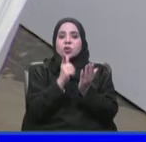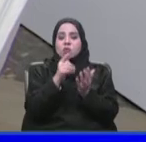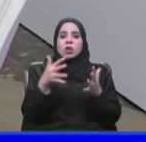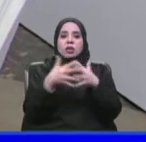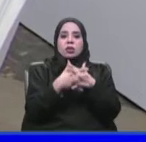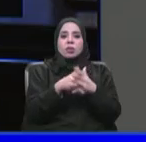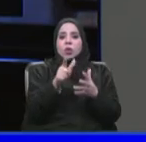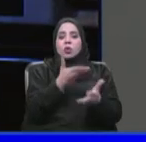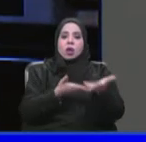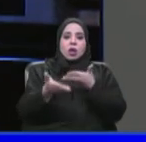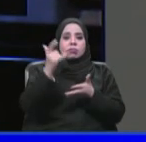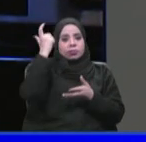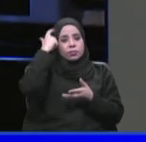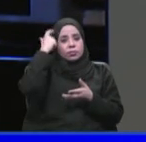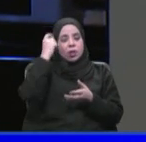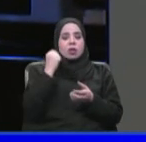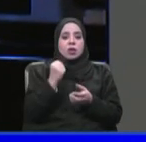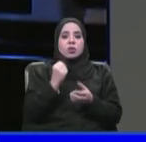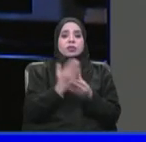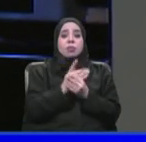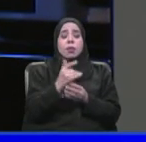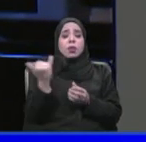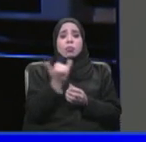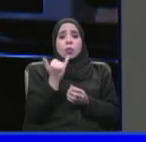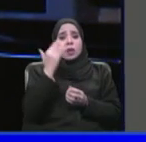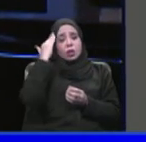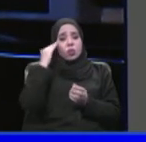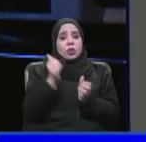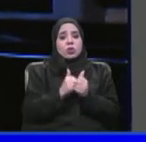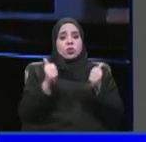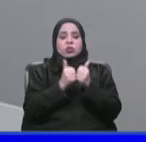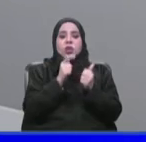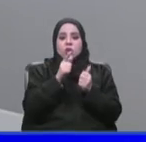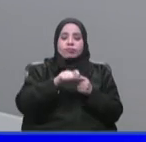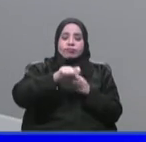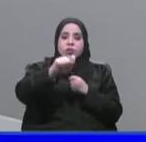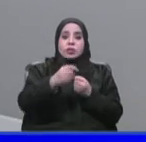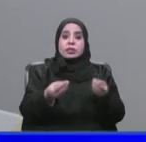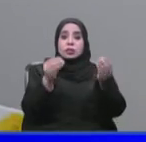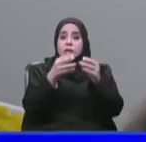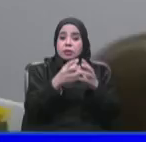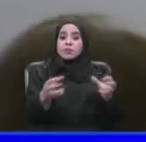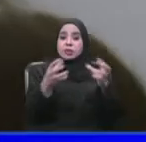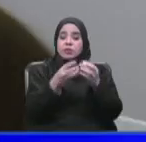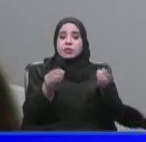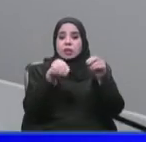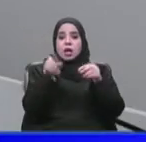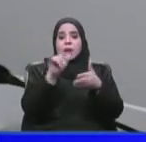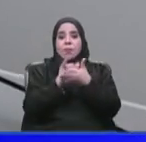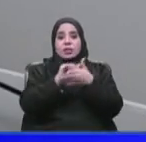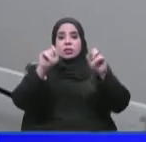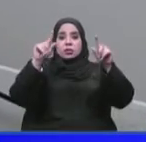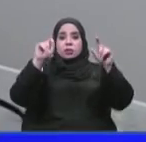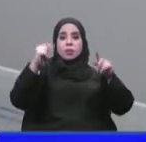على القناعة الراسخة لدى الجميع بأهمية موضوع المرأة والأسرة بمختلف أبعاده. وقال إن المؤسسات الإعلامية